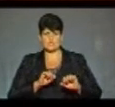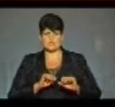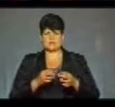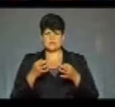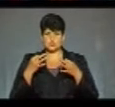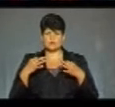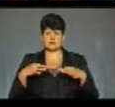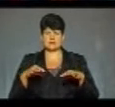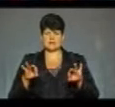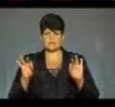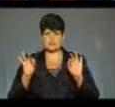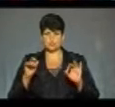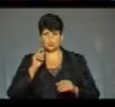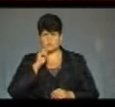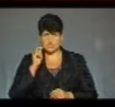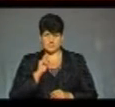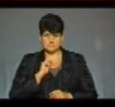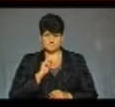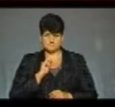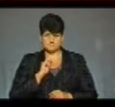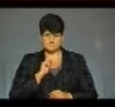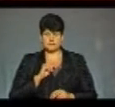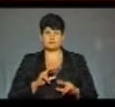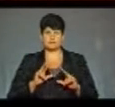суверенітет і незалежність України.